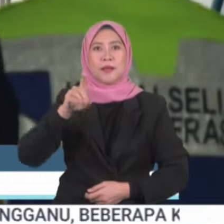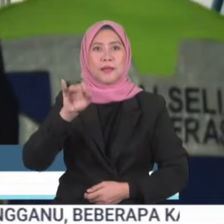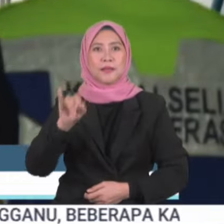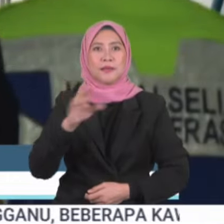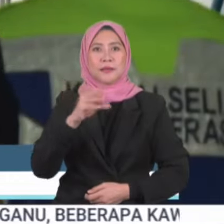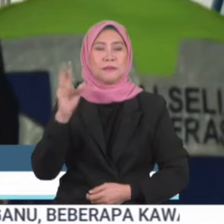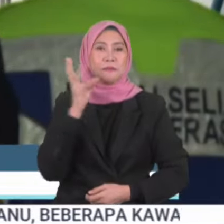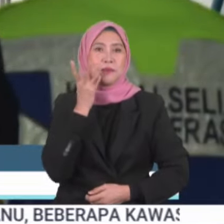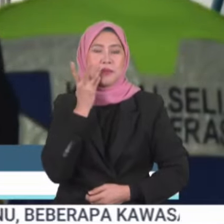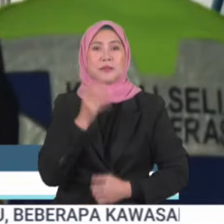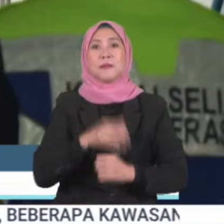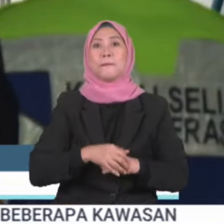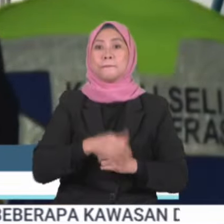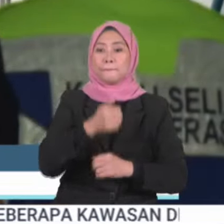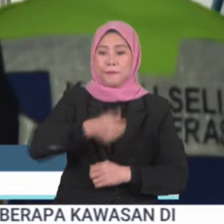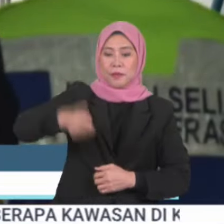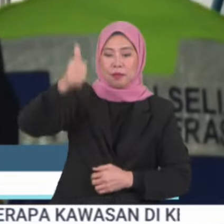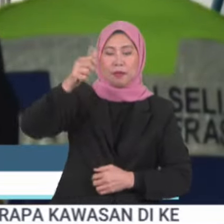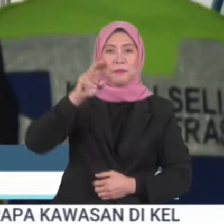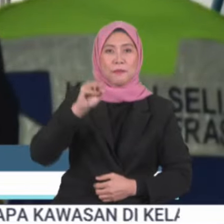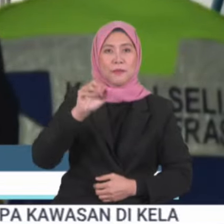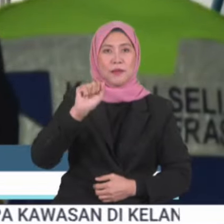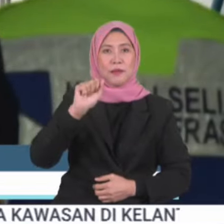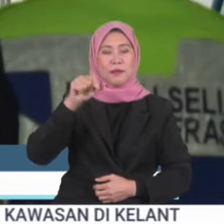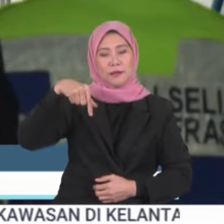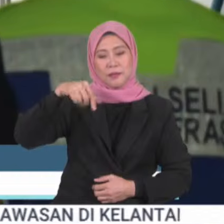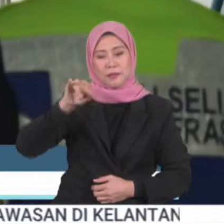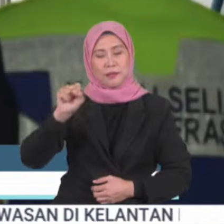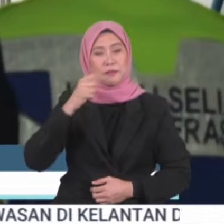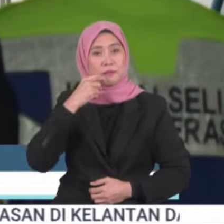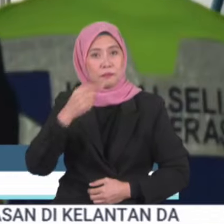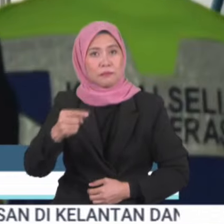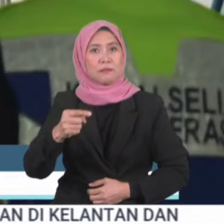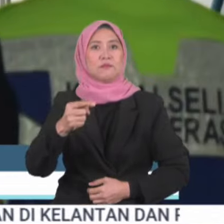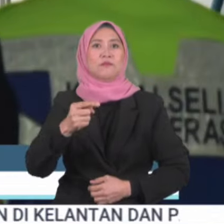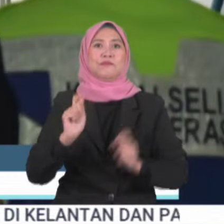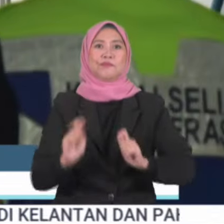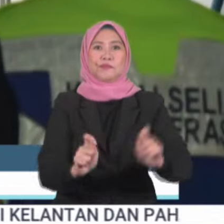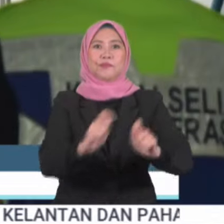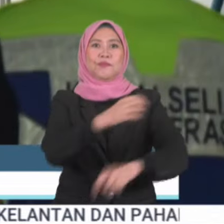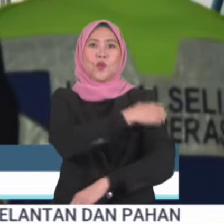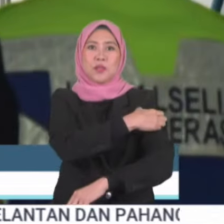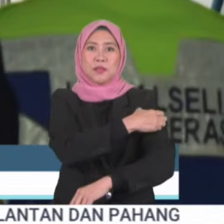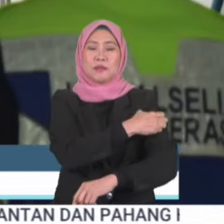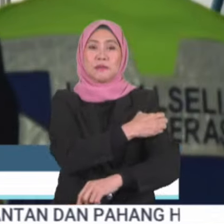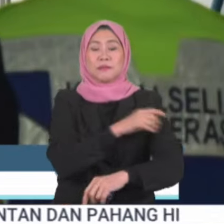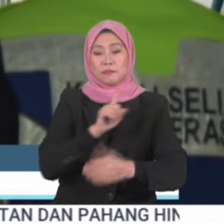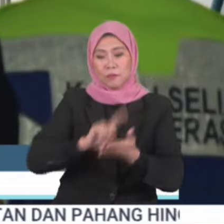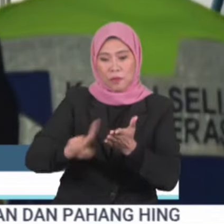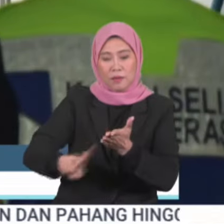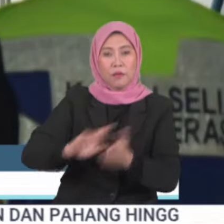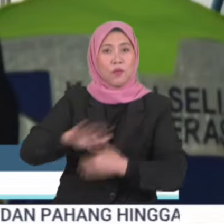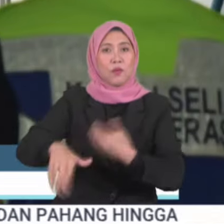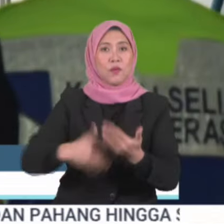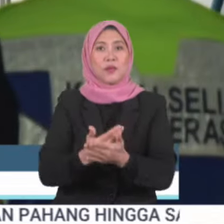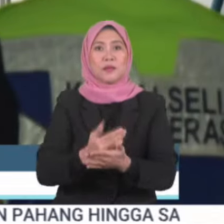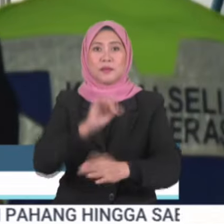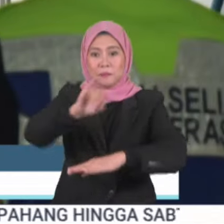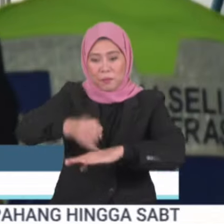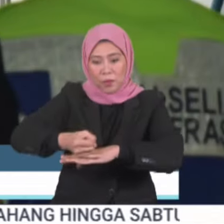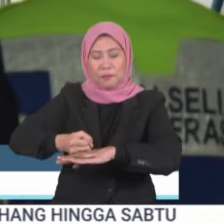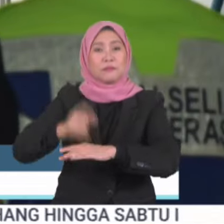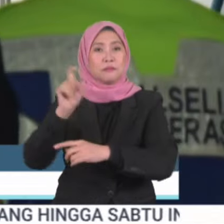Beras. Pengarah MAKIS Negeri Hisham Abu Bakar berkata, tindakan penguasaan itu bagi memastikan setiap importan